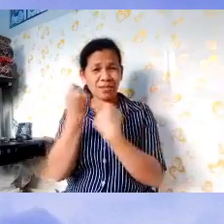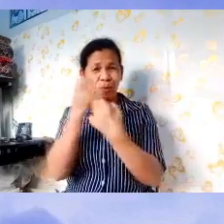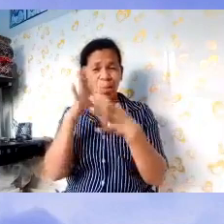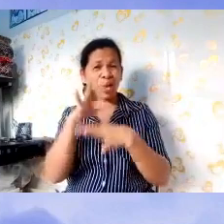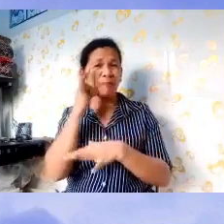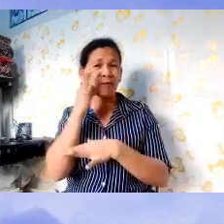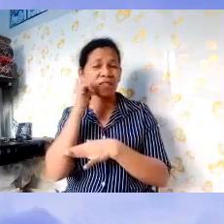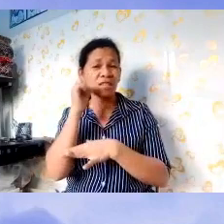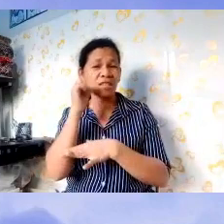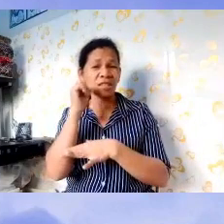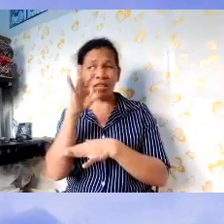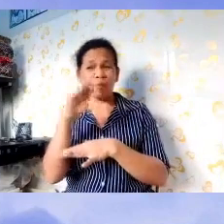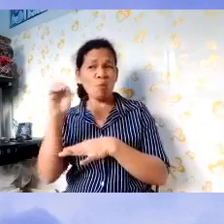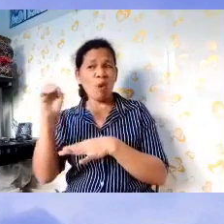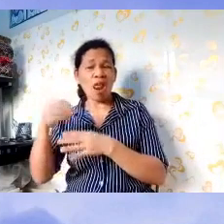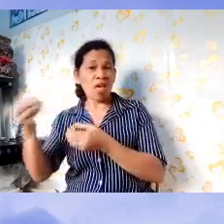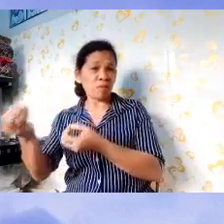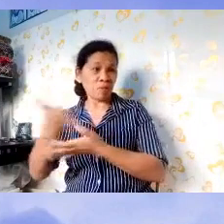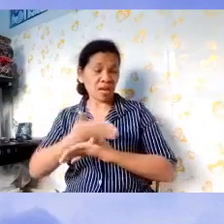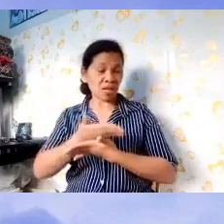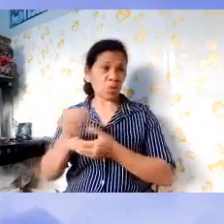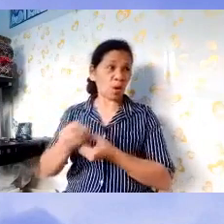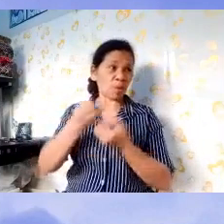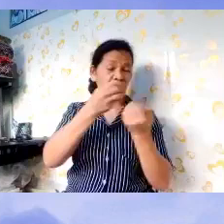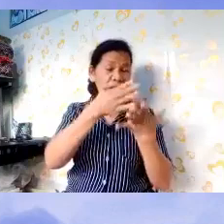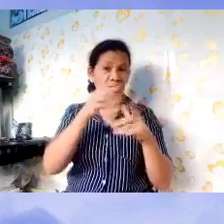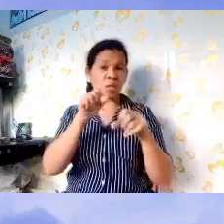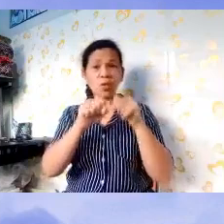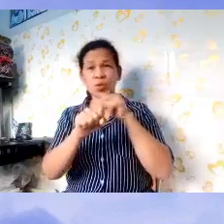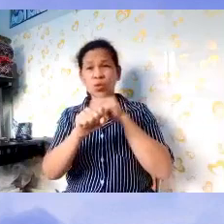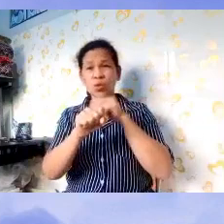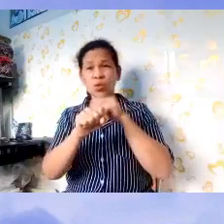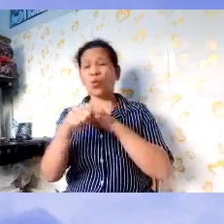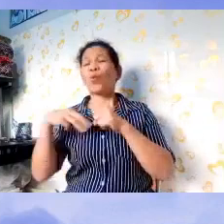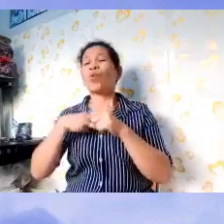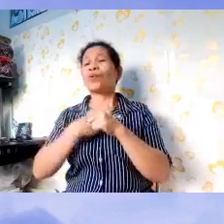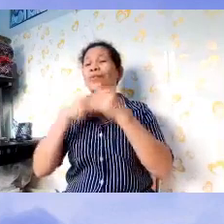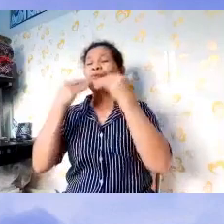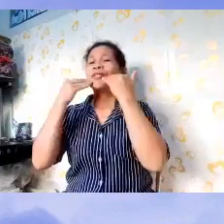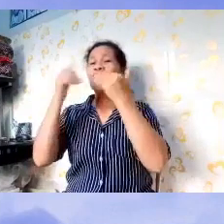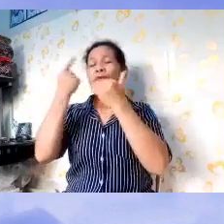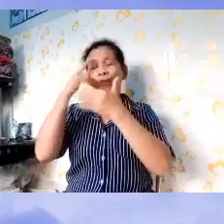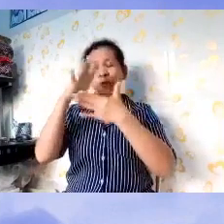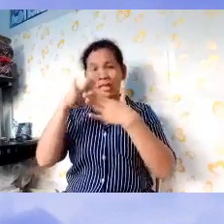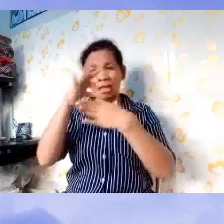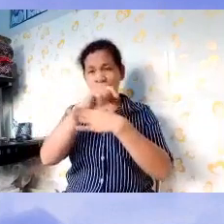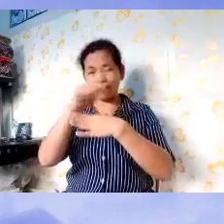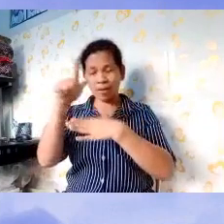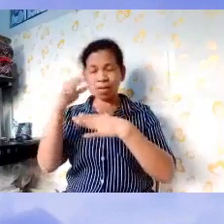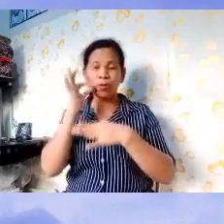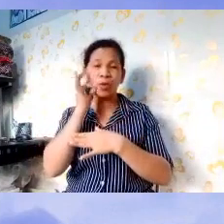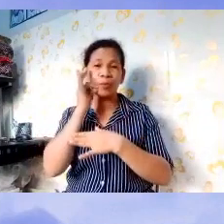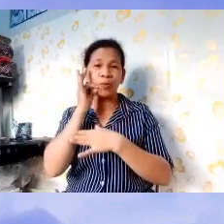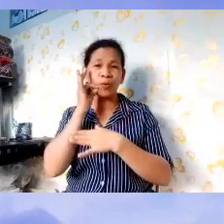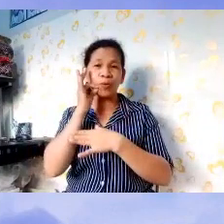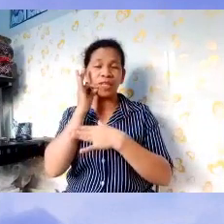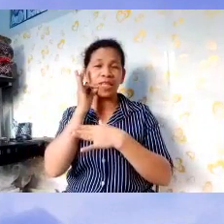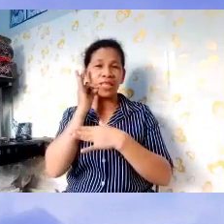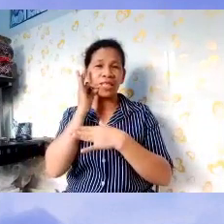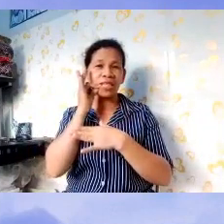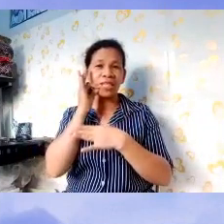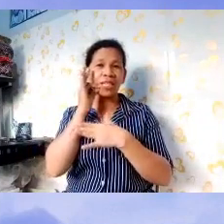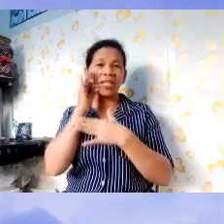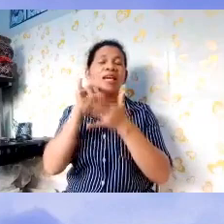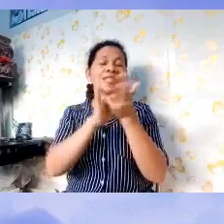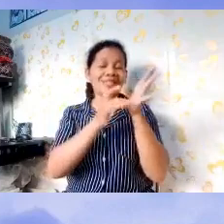walang magsusupply sa atin? And thankfully, sa spiritual na prutas o bunga, ay si Kristo